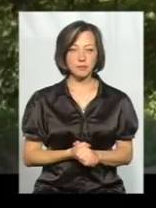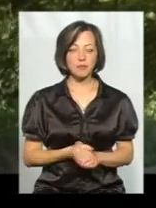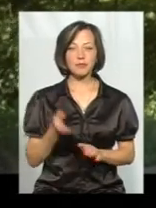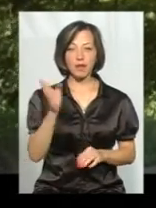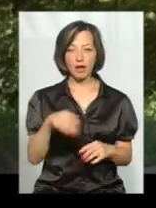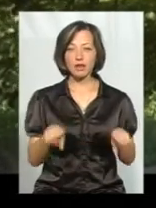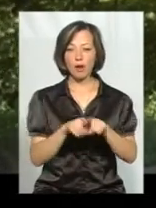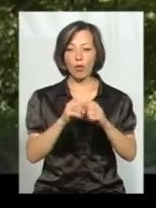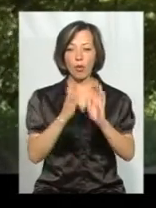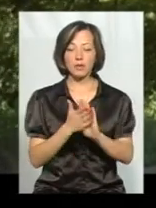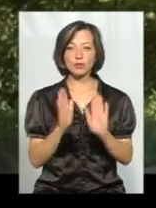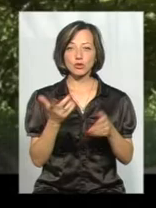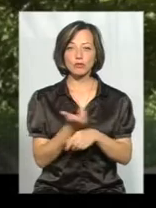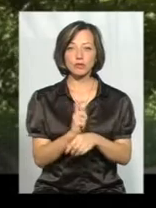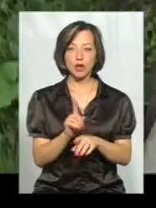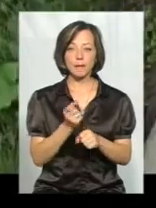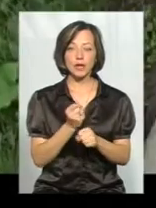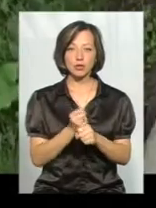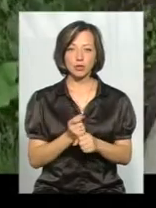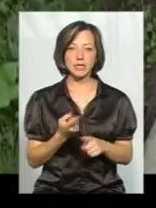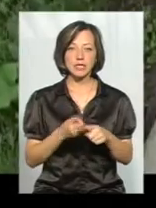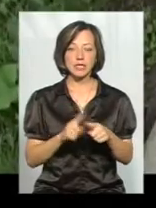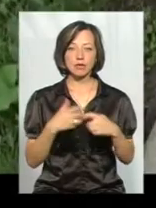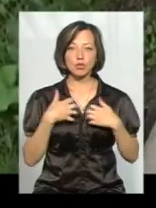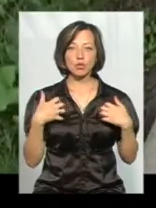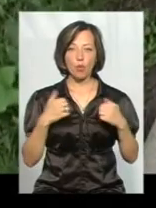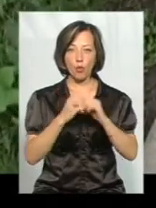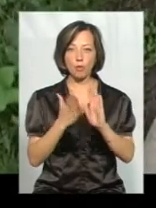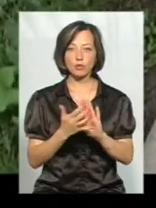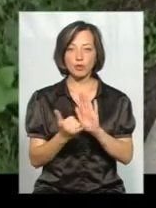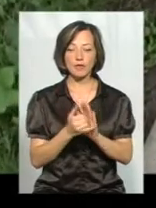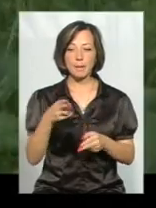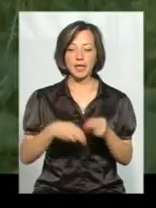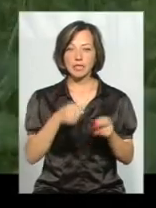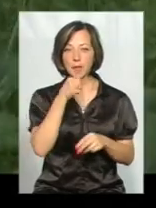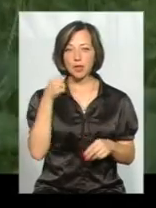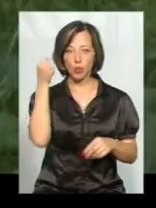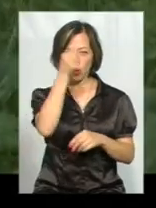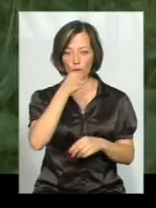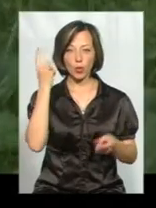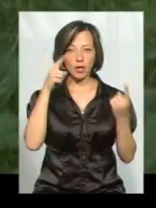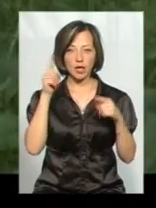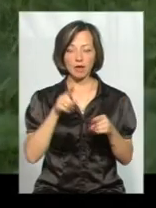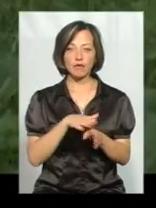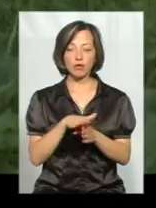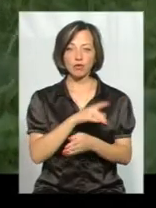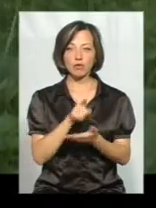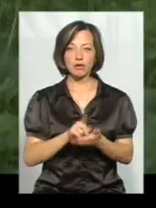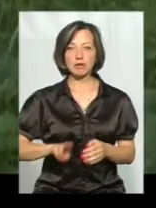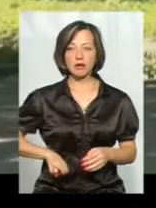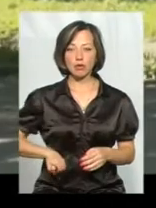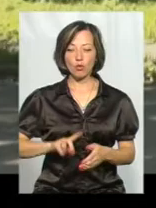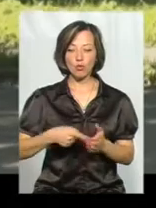Хай таких комплексів буде більше, хай вони працюють. Цей зоокомплекс встановили наприкінці минулого року. Ідею, каже виконувач обов'язків